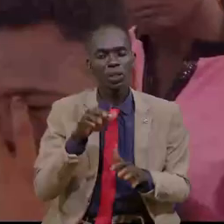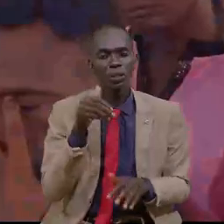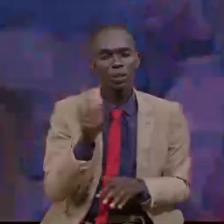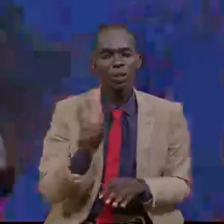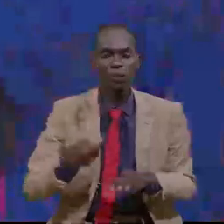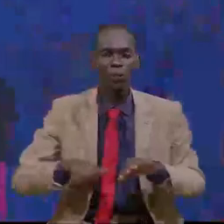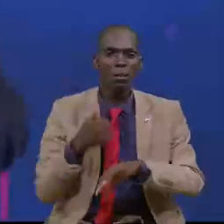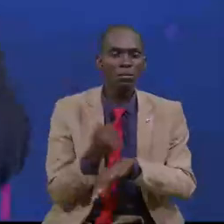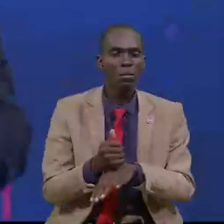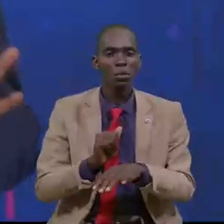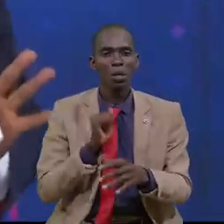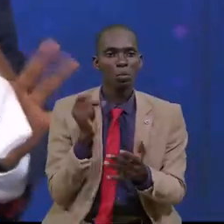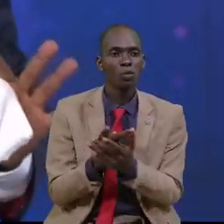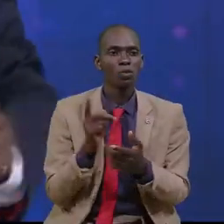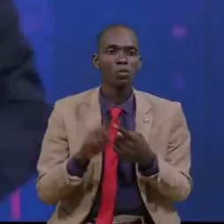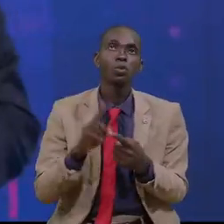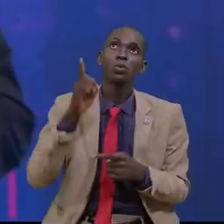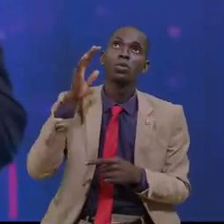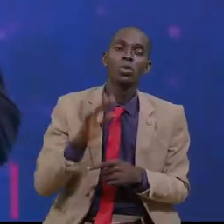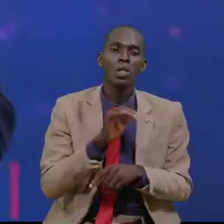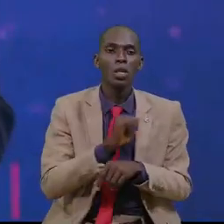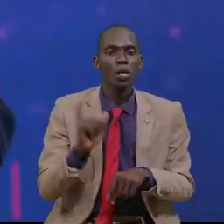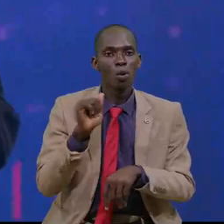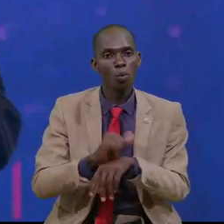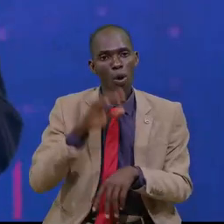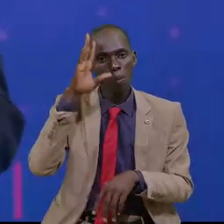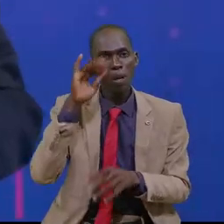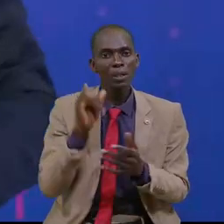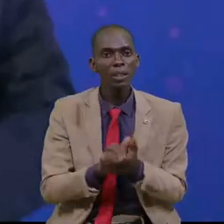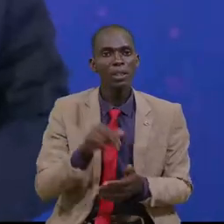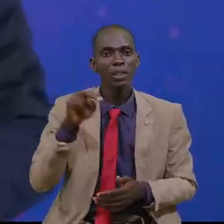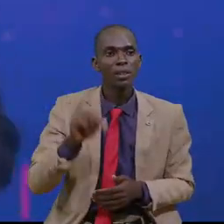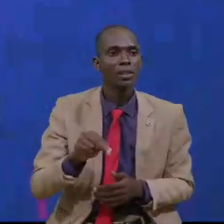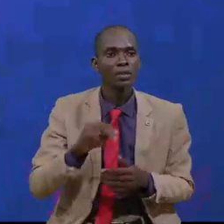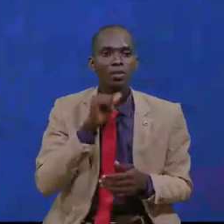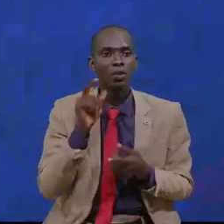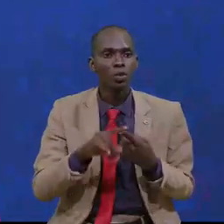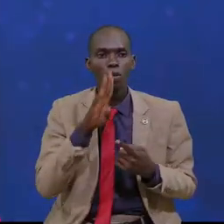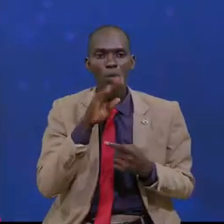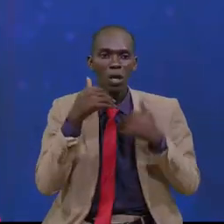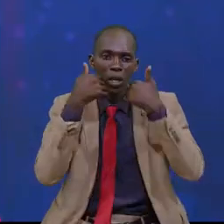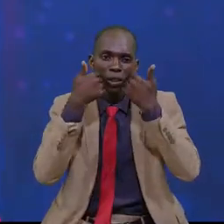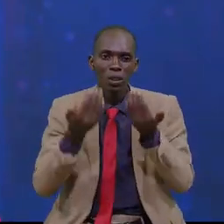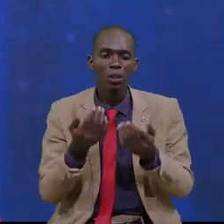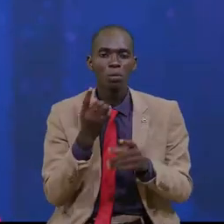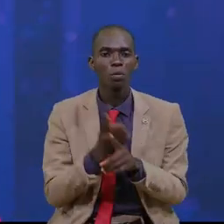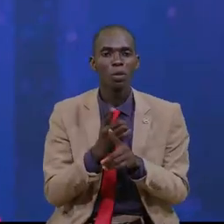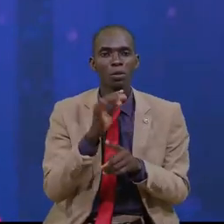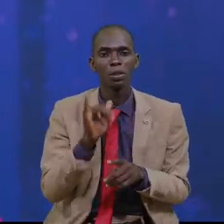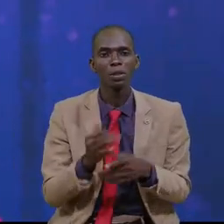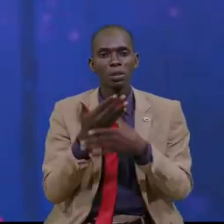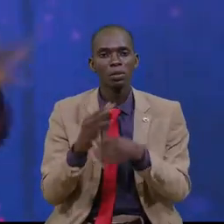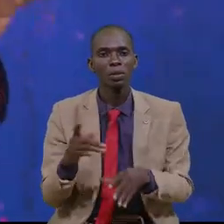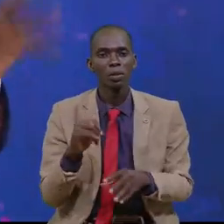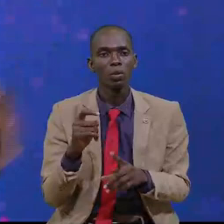devant Dieu comme un homme éprouvé, un ouvrier qui n'a point à rougir, qui dispense droitement